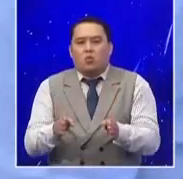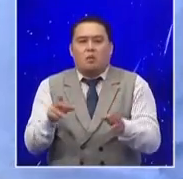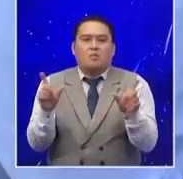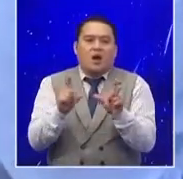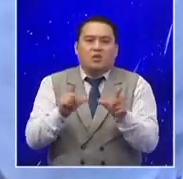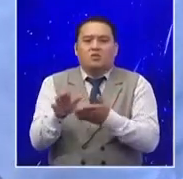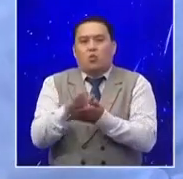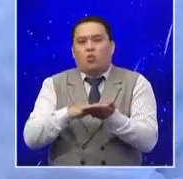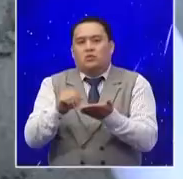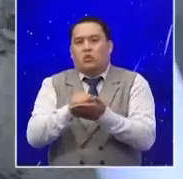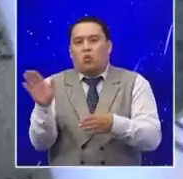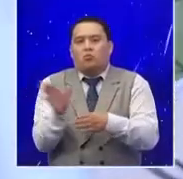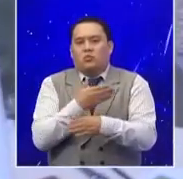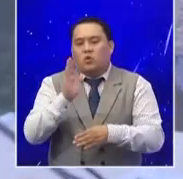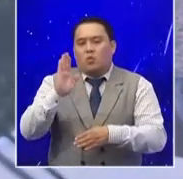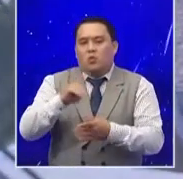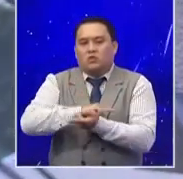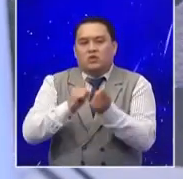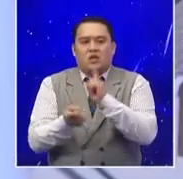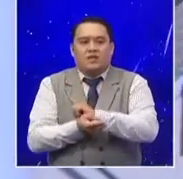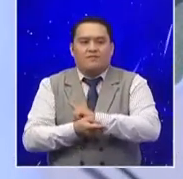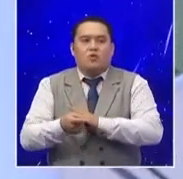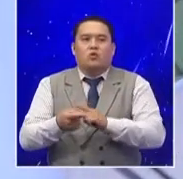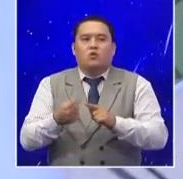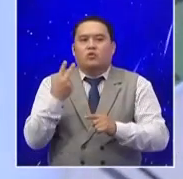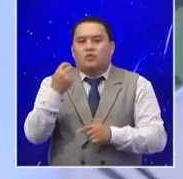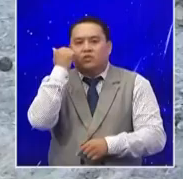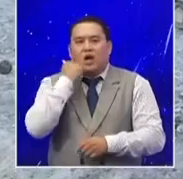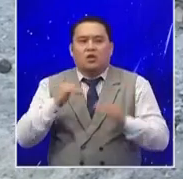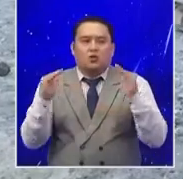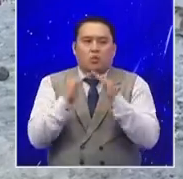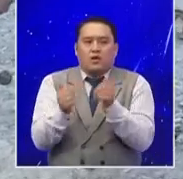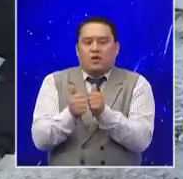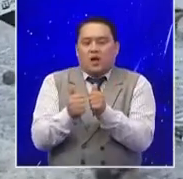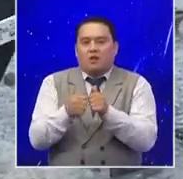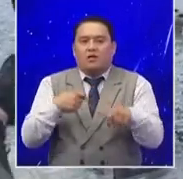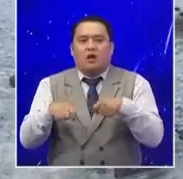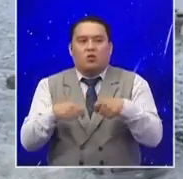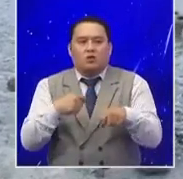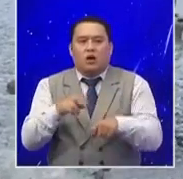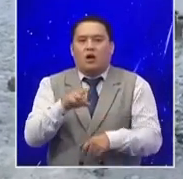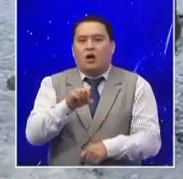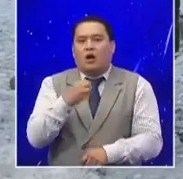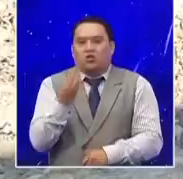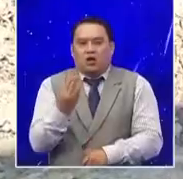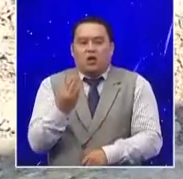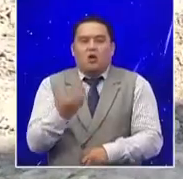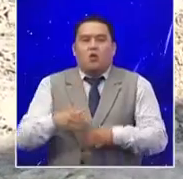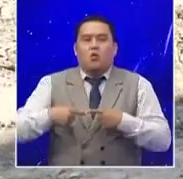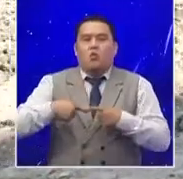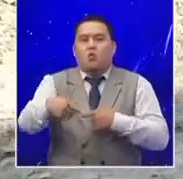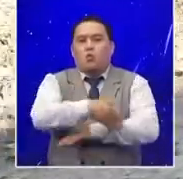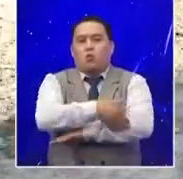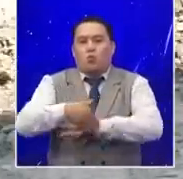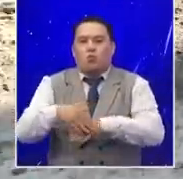будут ликвидированы. Помимо этого, изменится фасад двух старых домов, находящихся возле торгового центра «Карагаш». Вдоль улицы